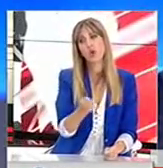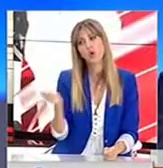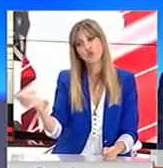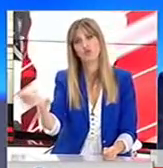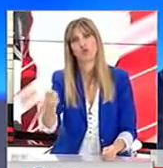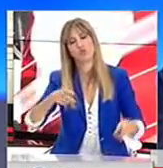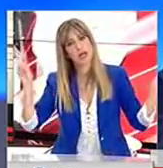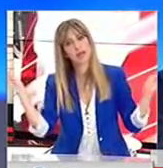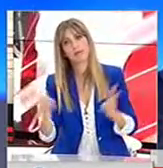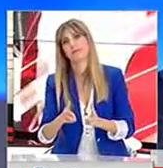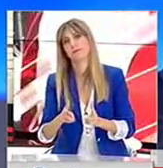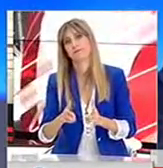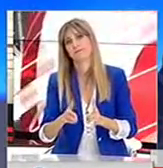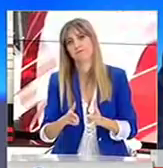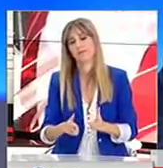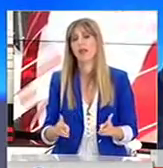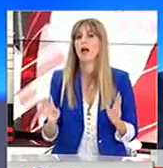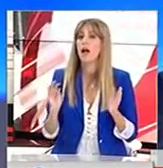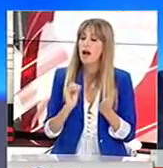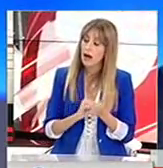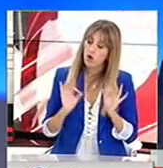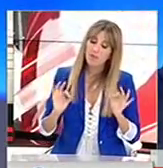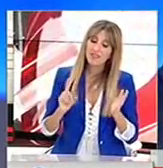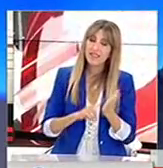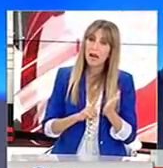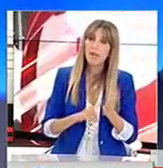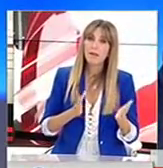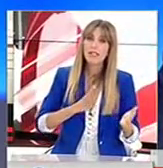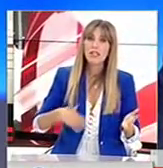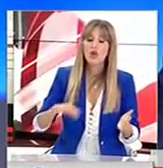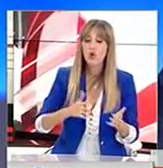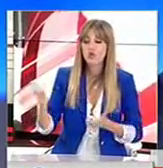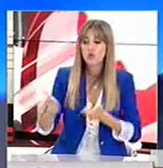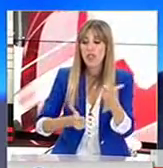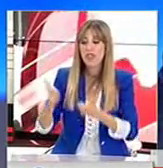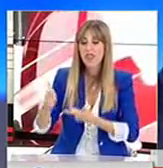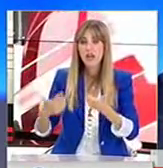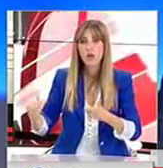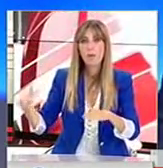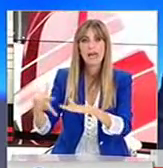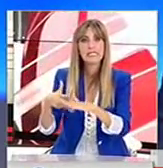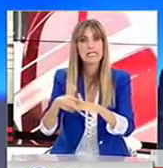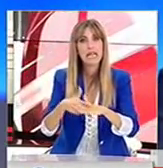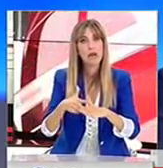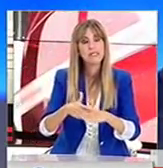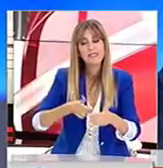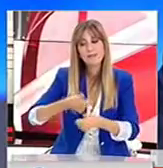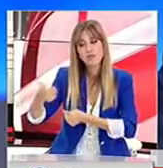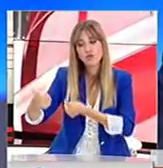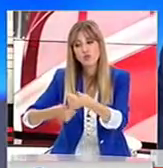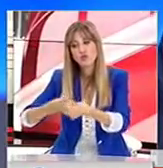ρυθμούς. Εκεί βεβαίως πρέπει να δούμε το πώς θα συνεχίσουμε να προστατεύουμε τους ευάλωτους,